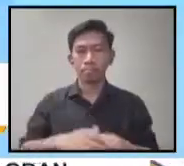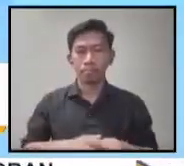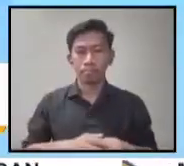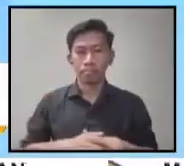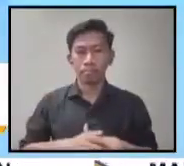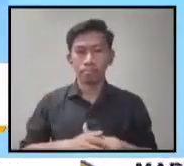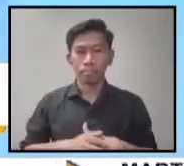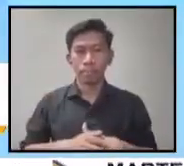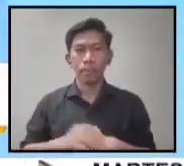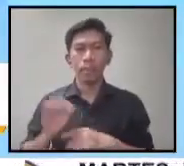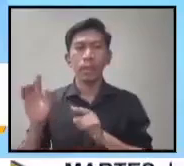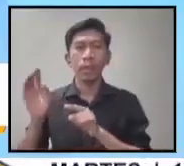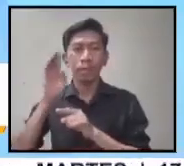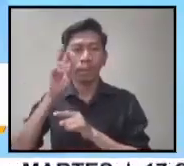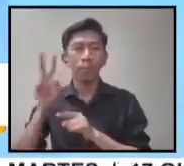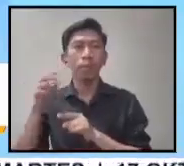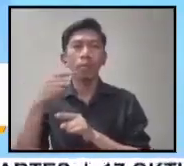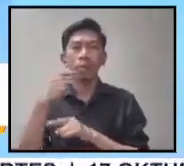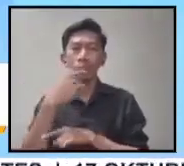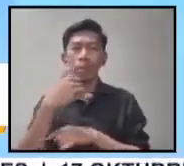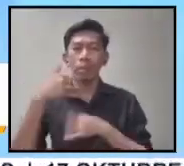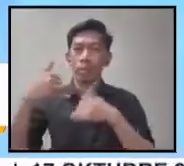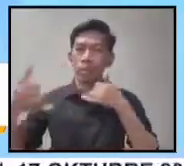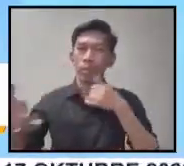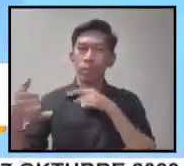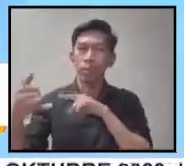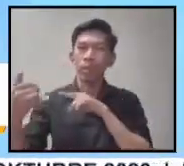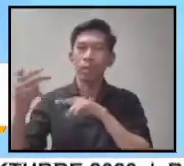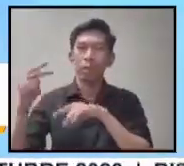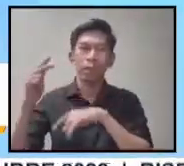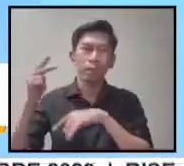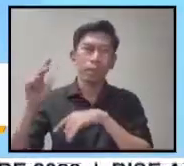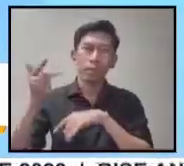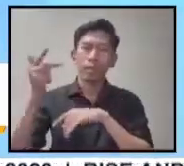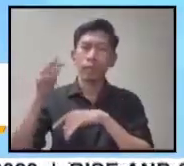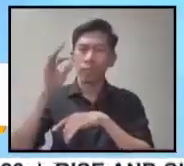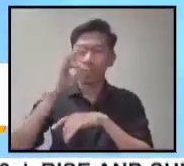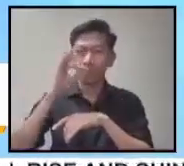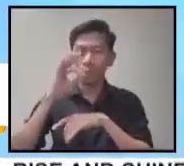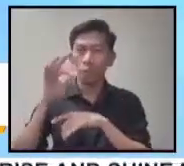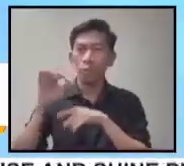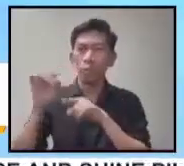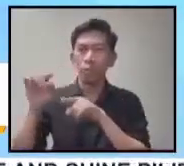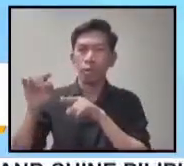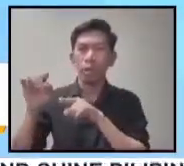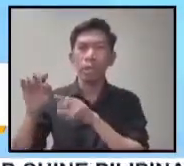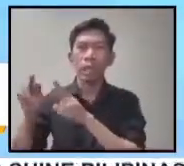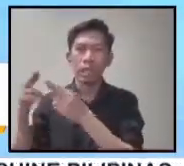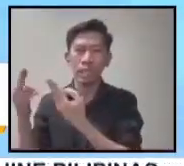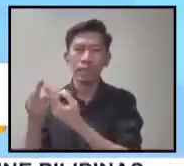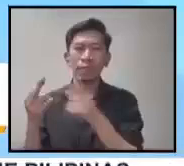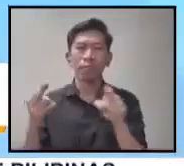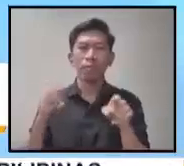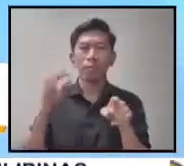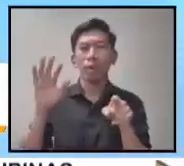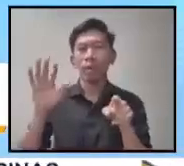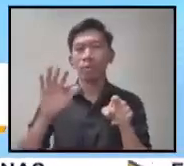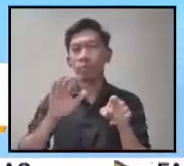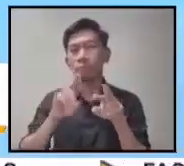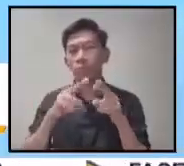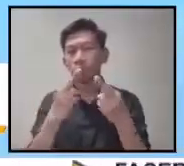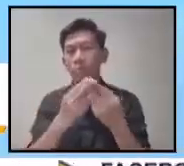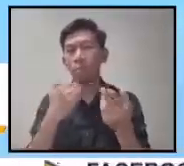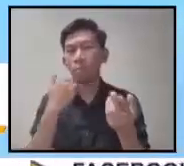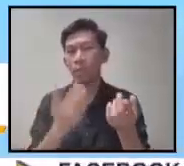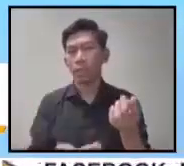ng telepono ang kapatid ng ikatlong Pilipino na nasawi sa nagpapatuloy na Israel-Hamas conflict. Nauna ng tinukoy ng